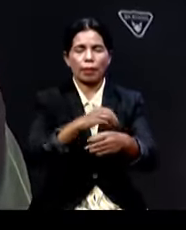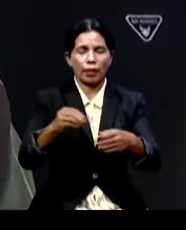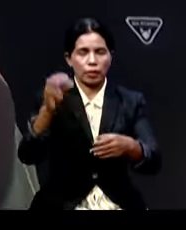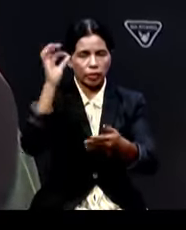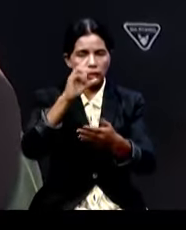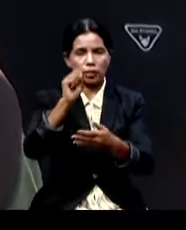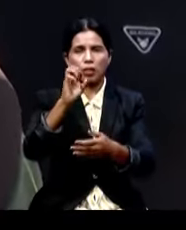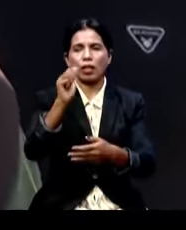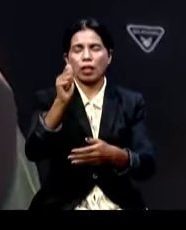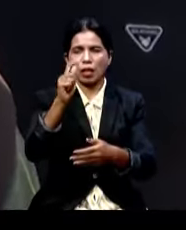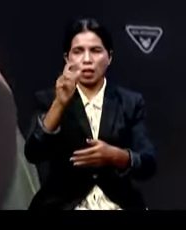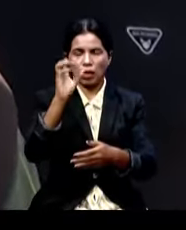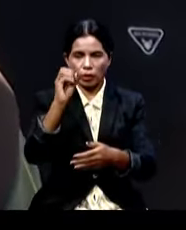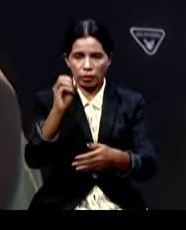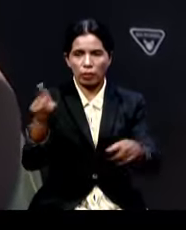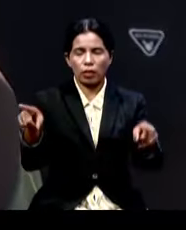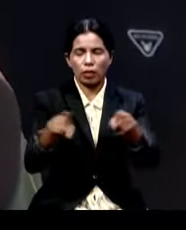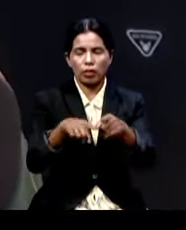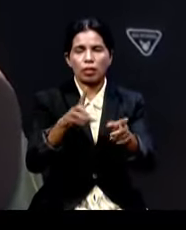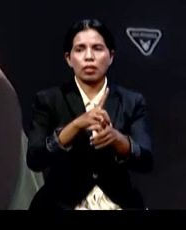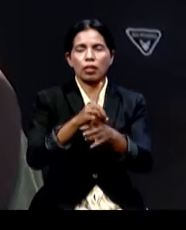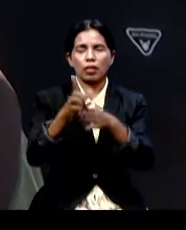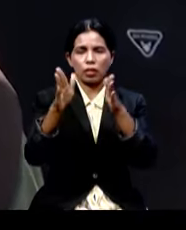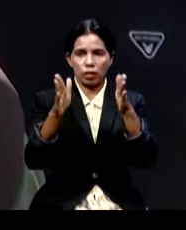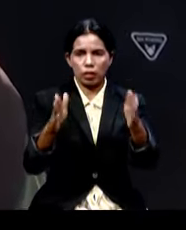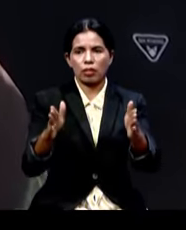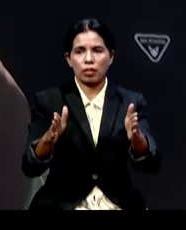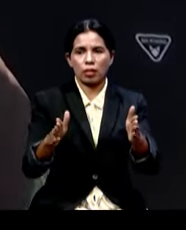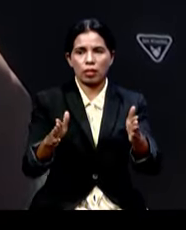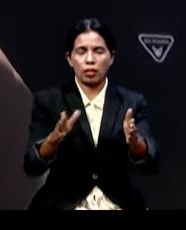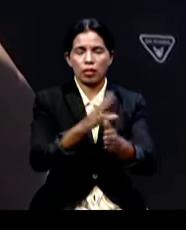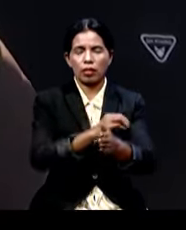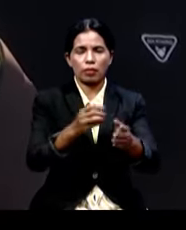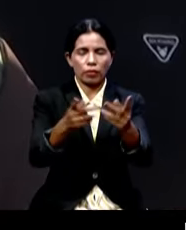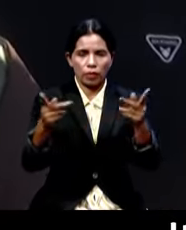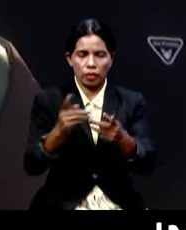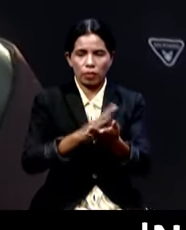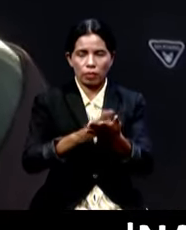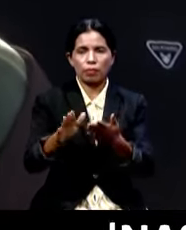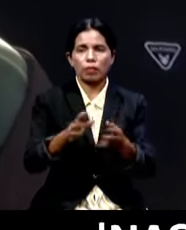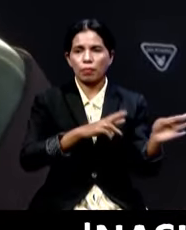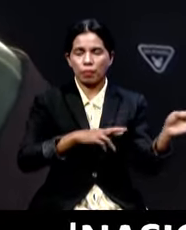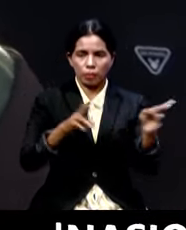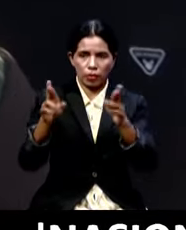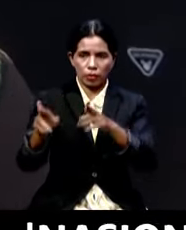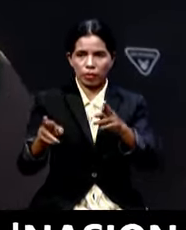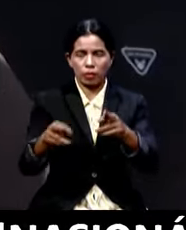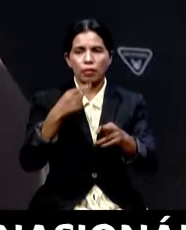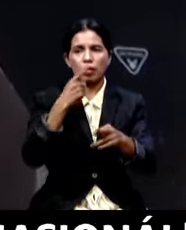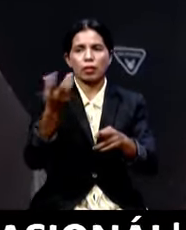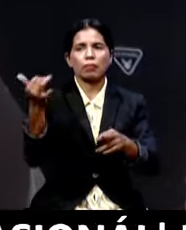nami anesa diresan departamento sa makaru pronto ba abiju